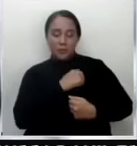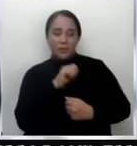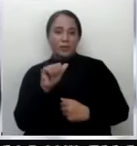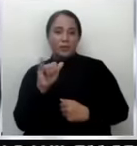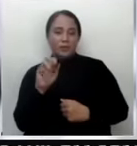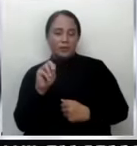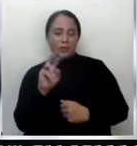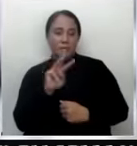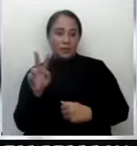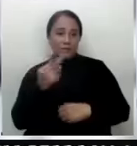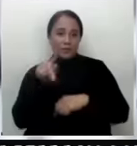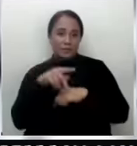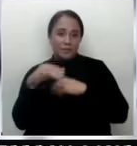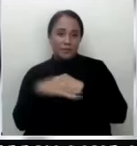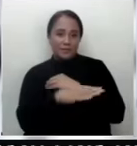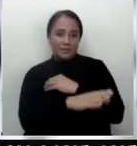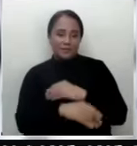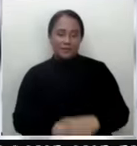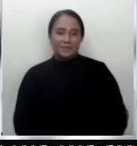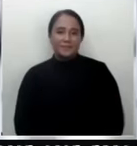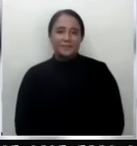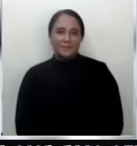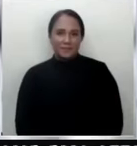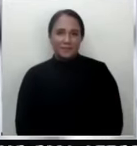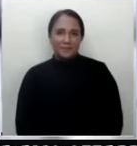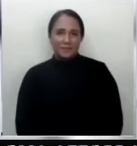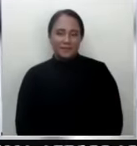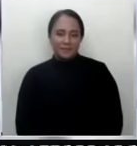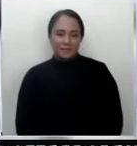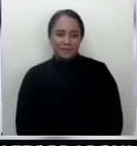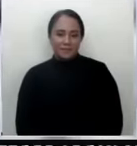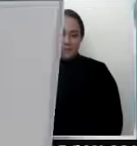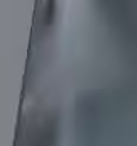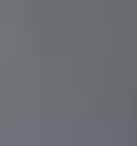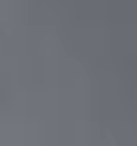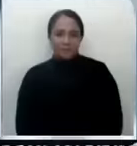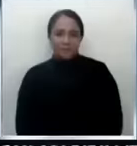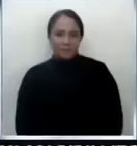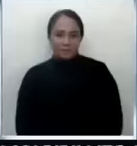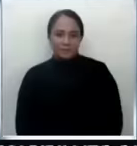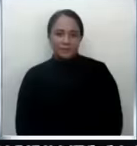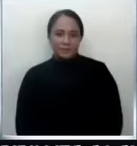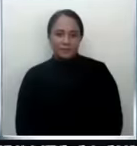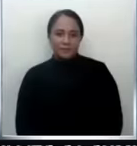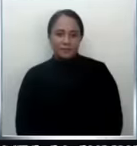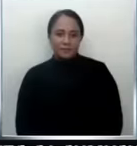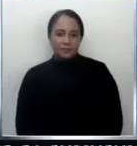Sea. At nakatutok sina Marisol Abdurrahman at Chino Gaston.